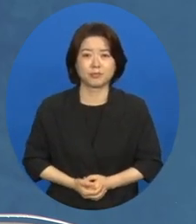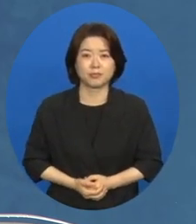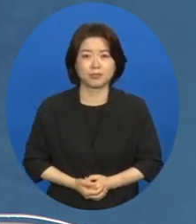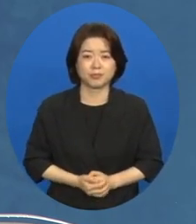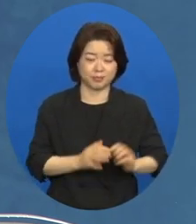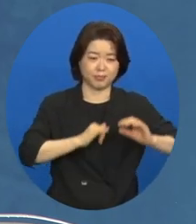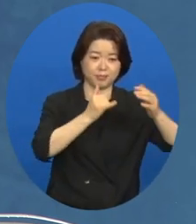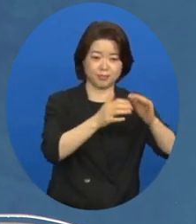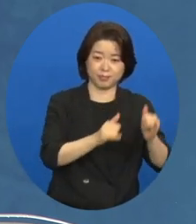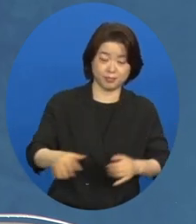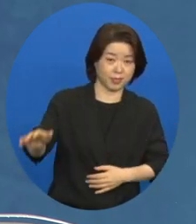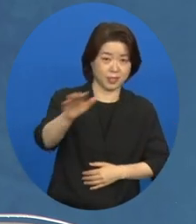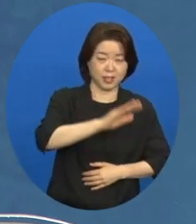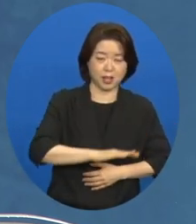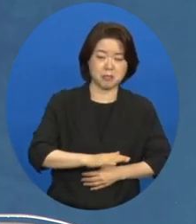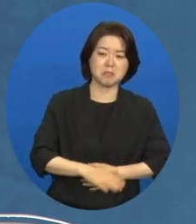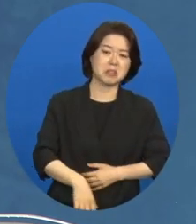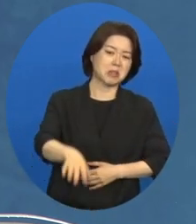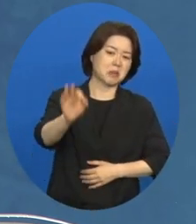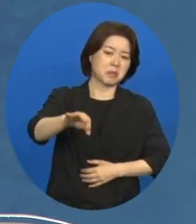세상 사람 아무도 몰라줘도